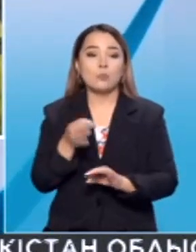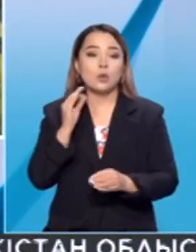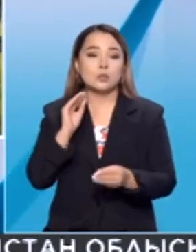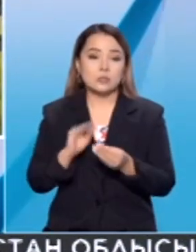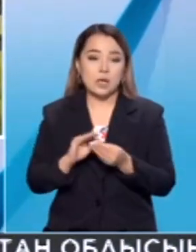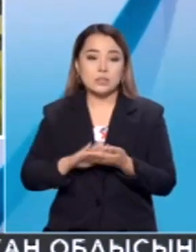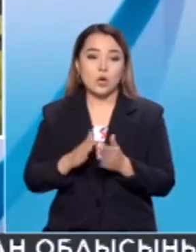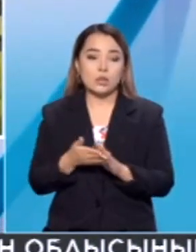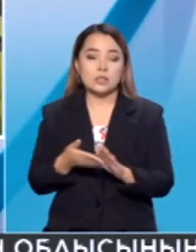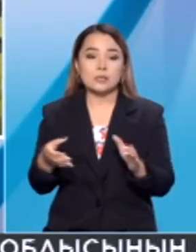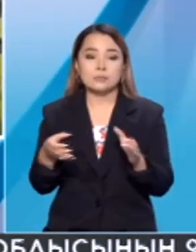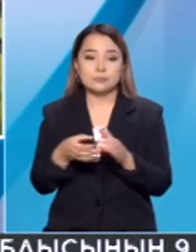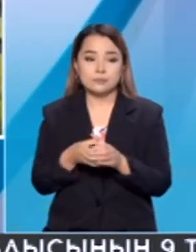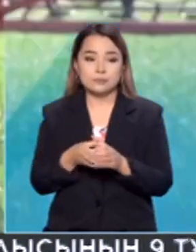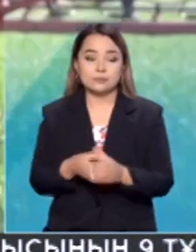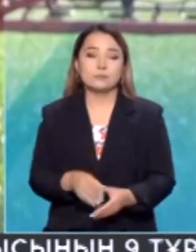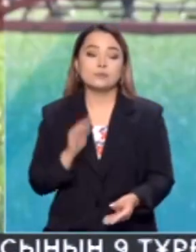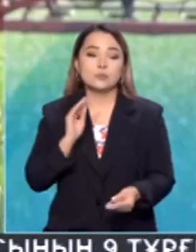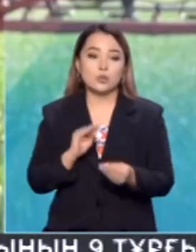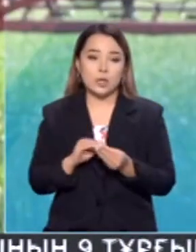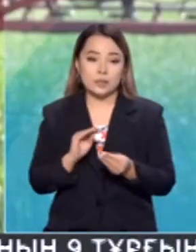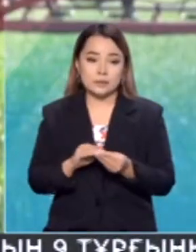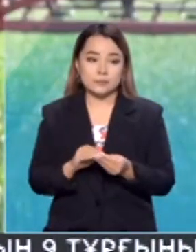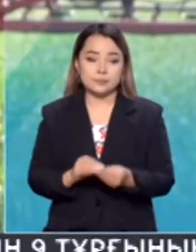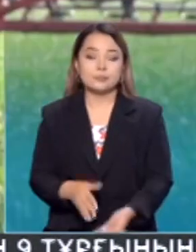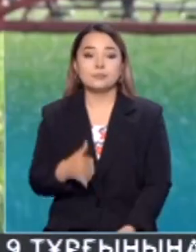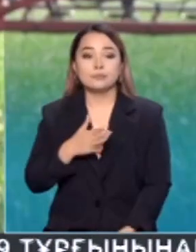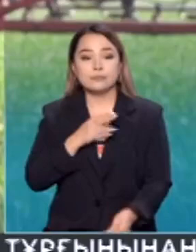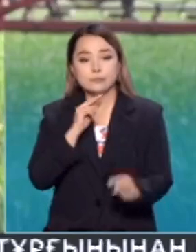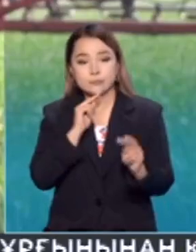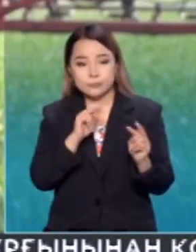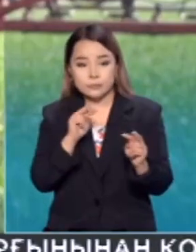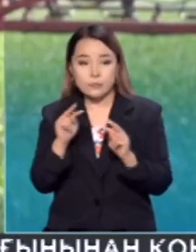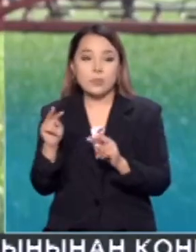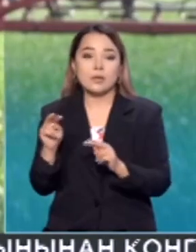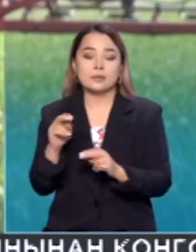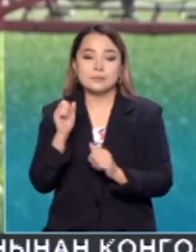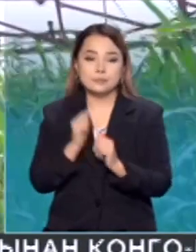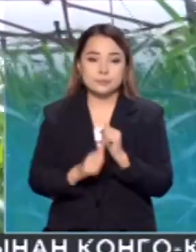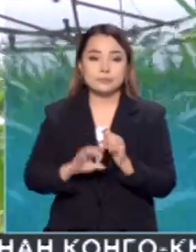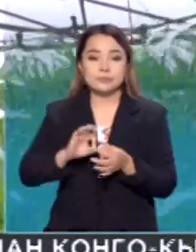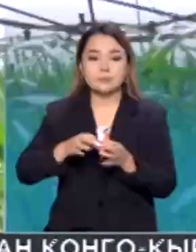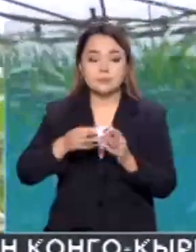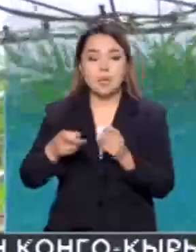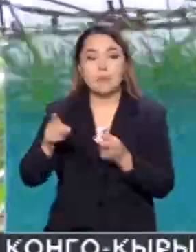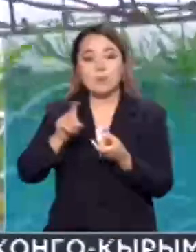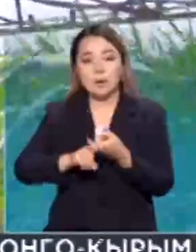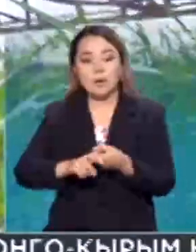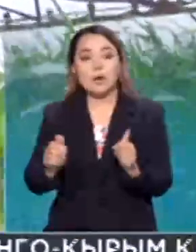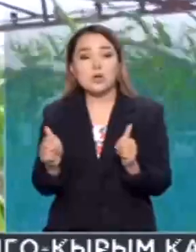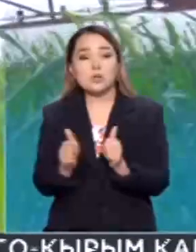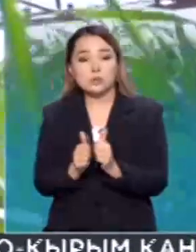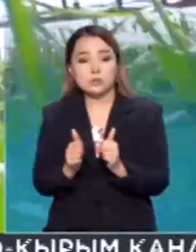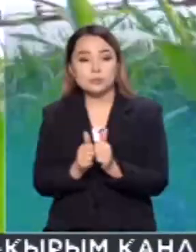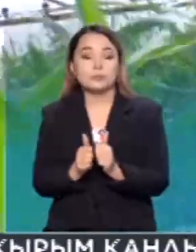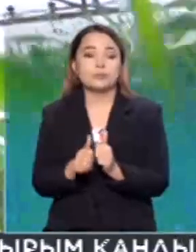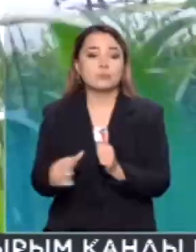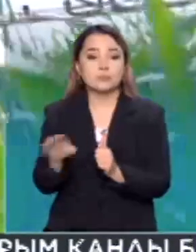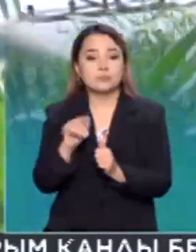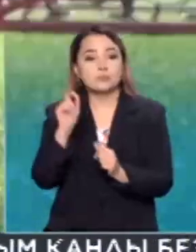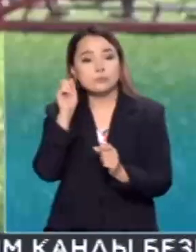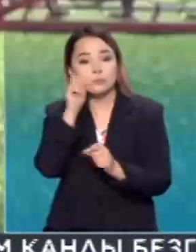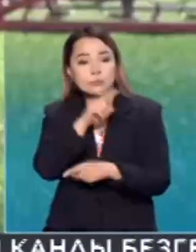тұрақты. Мы отслеживаем эту ситуацию. Біз көршілес облыс шаруаларымен үнемі байланыстамыз. Ондағы жағдайды күнде біліп